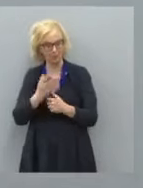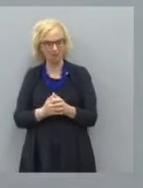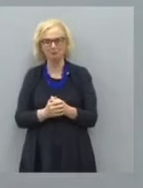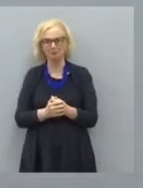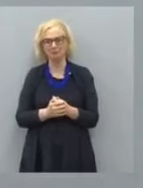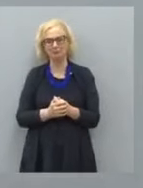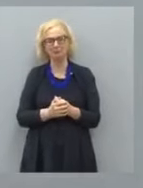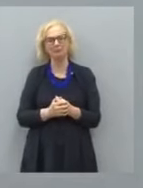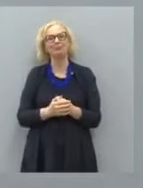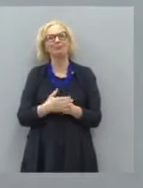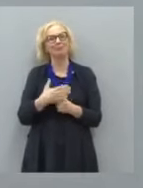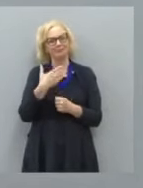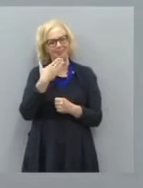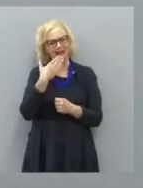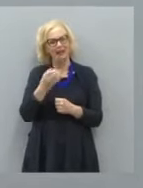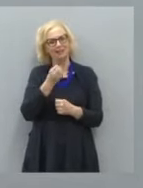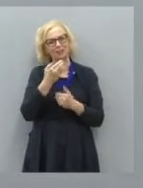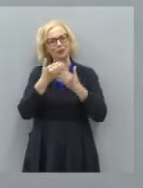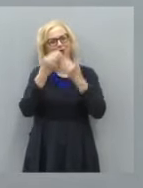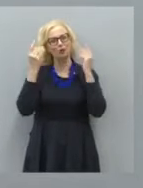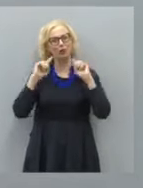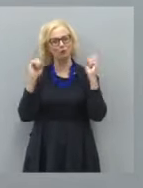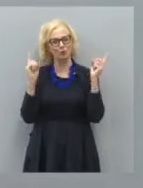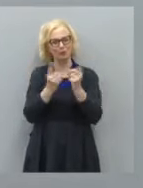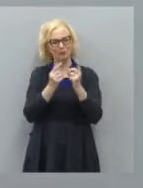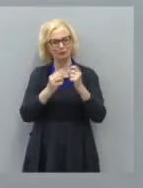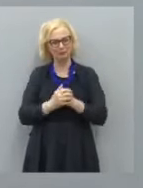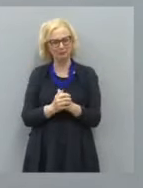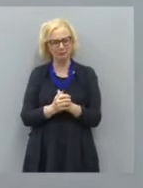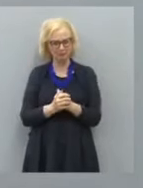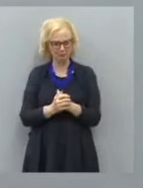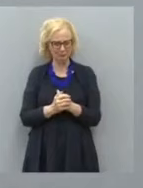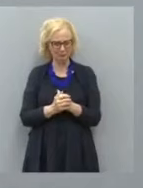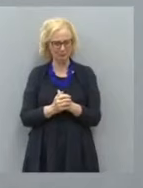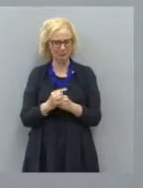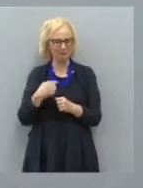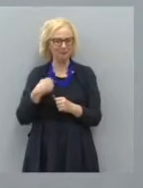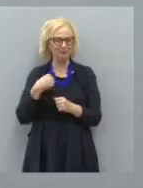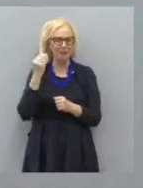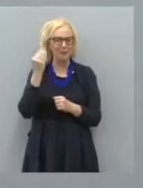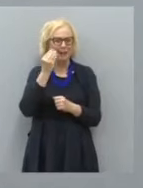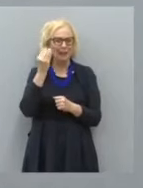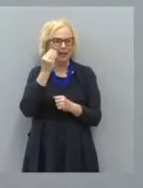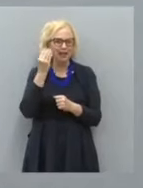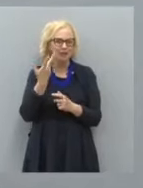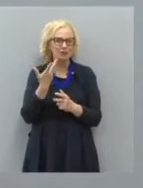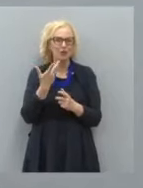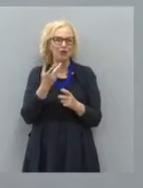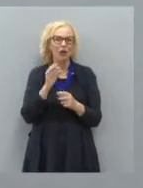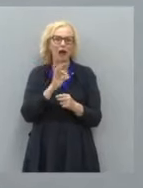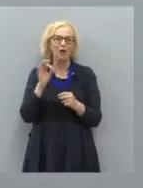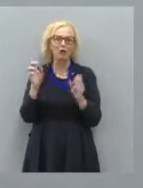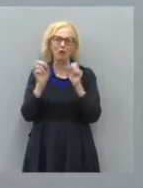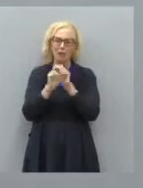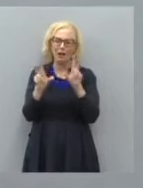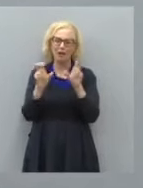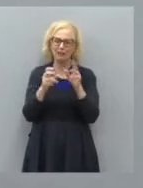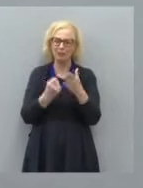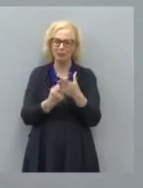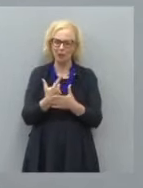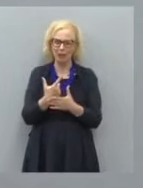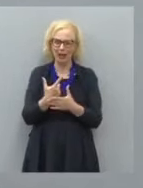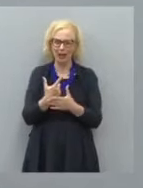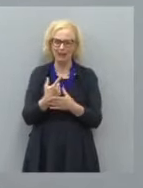grazie buongiorno a tutti e credo che alcune comunicazioni importanti che poi usciranno